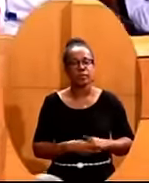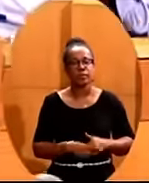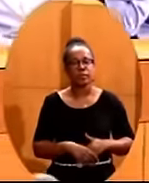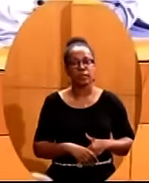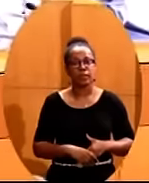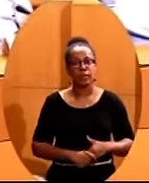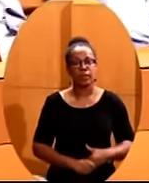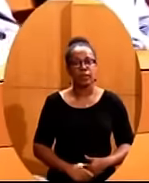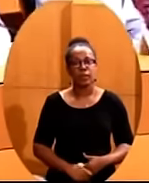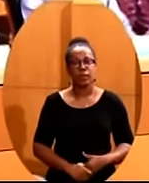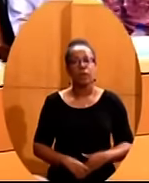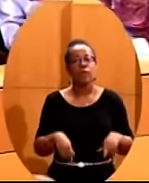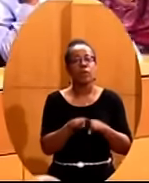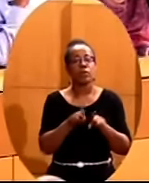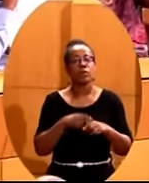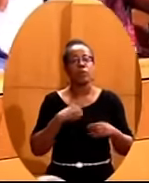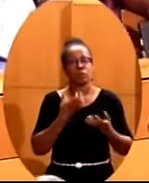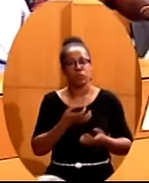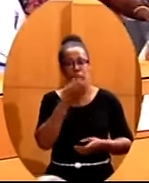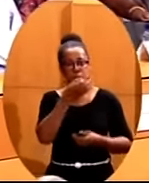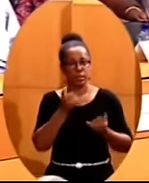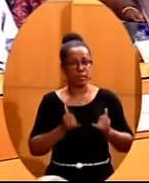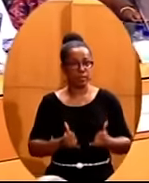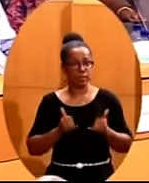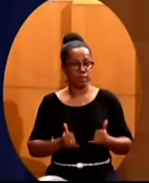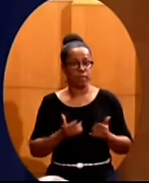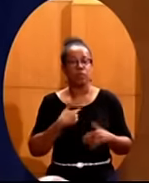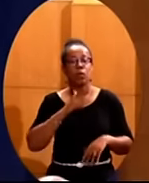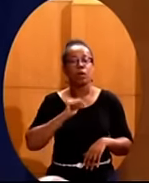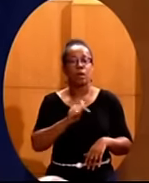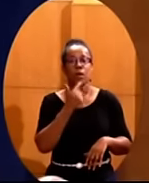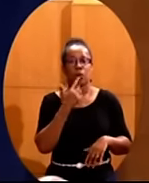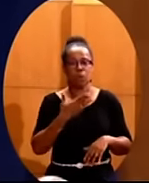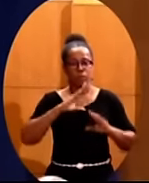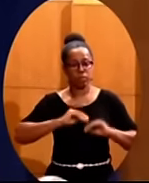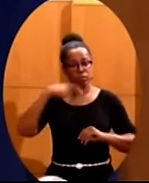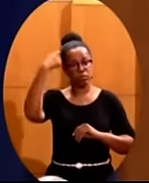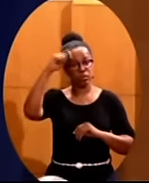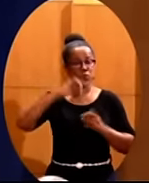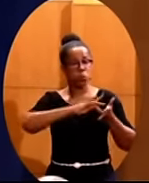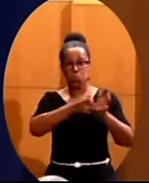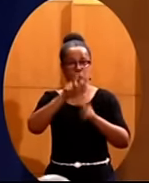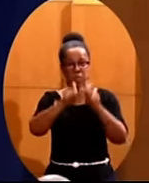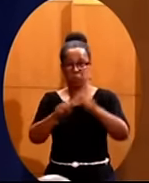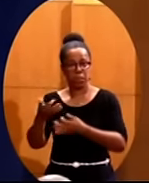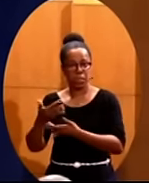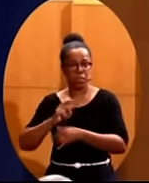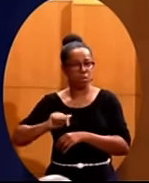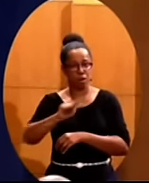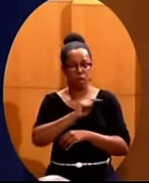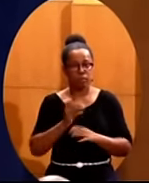commencement et je veux vous dire ici que je suis le président de tous les